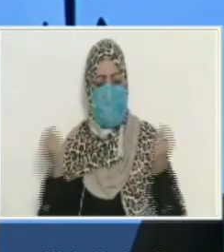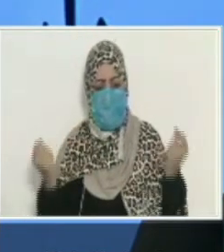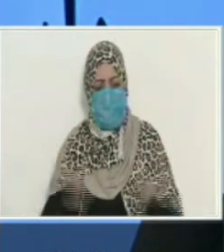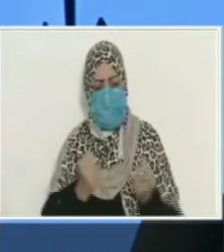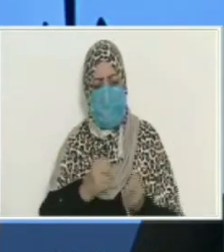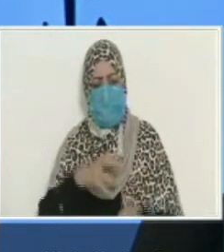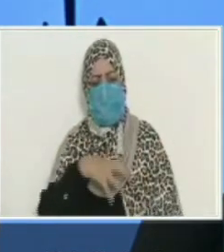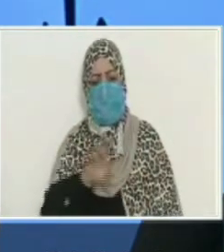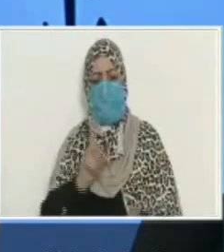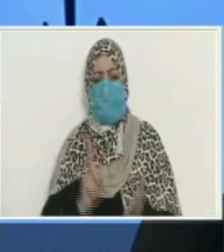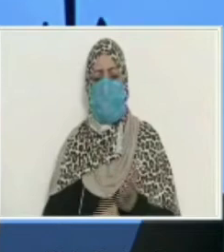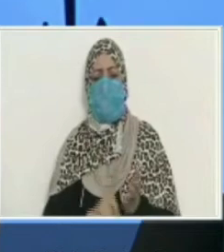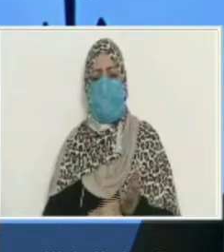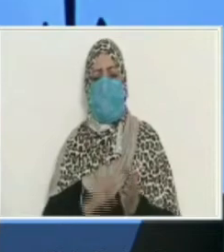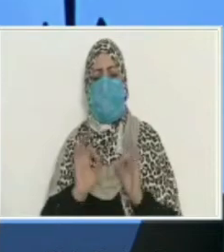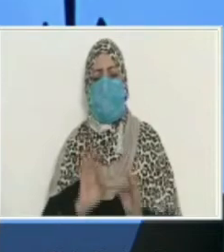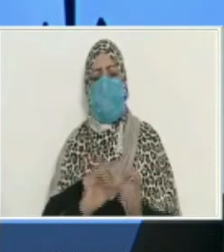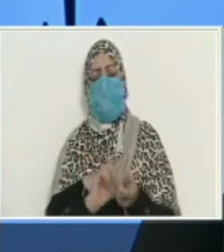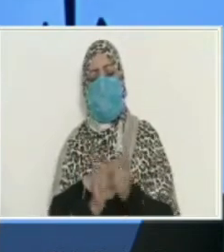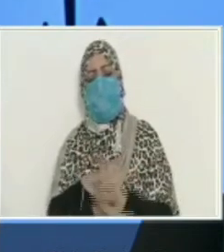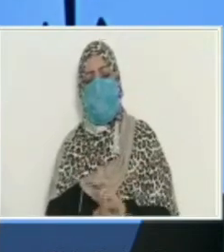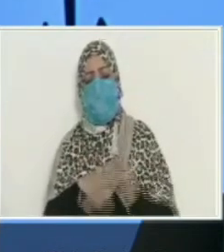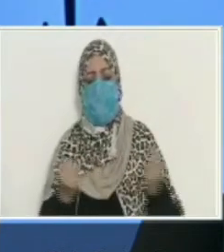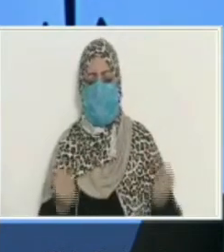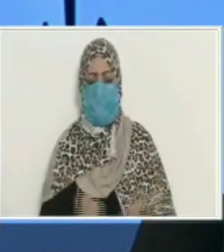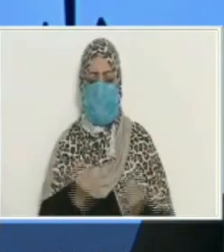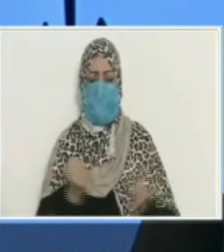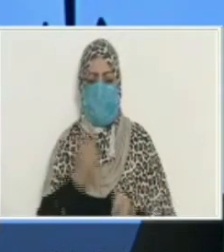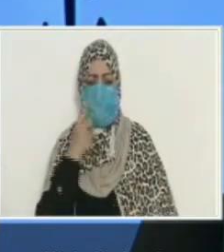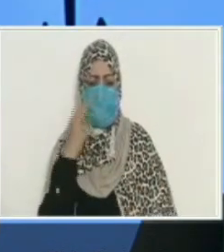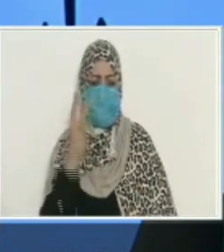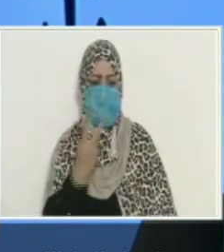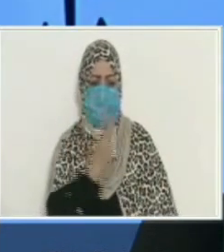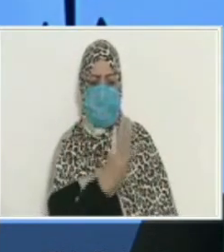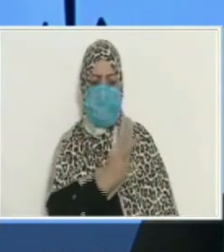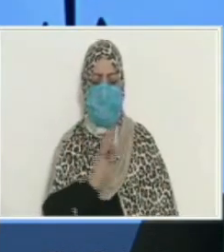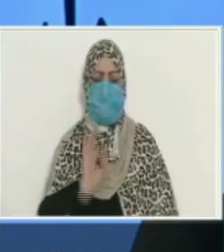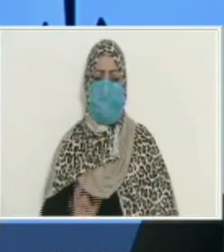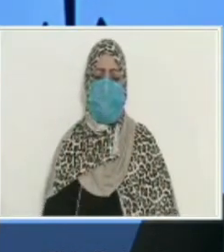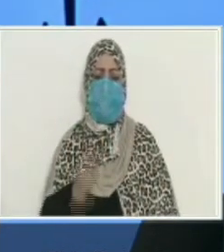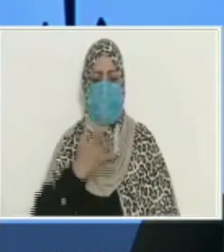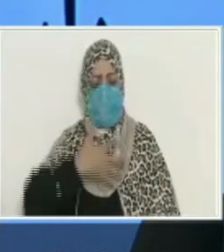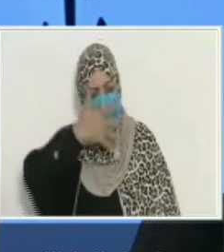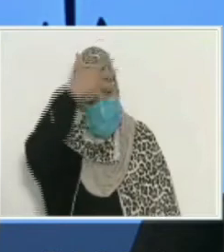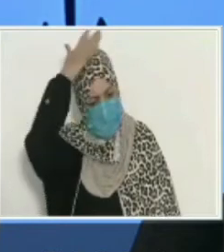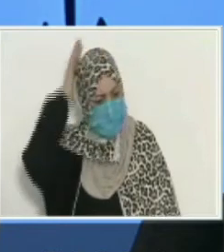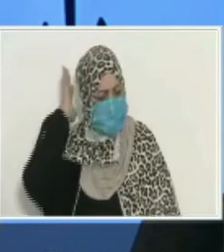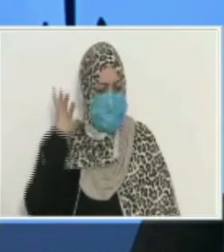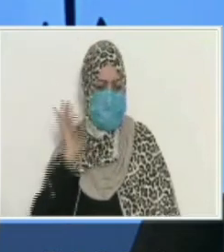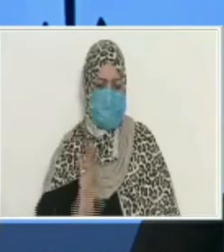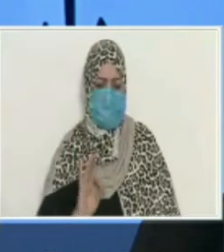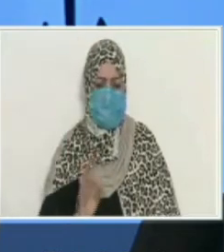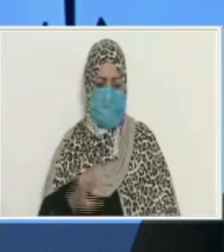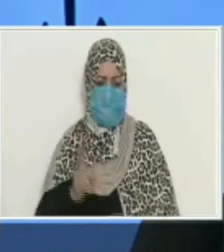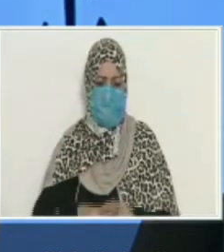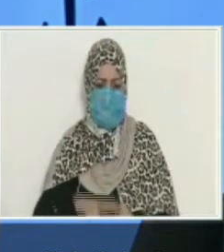يمسح جميع الرأس، هل سيعيد صلاة السنين الماضية كلها وقد مسح بعض الرأس؟ هنا لا يعيدها. وذكروا